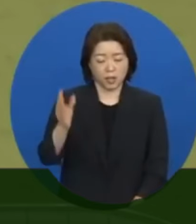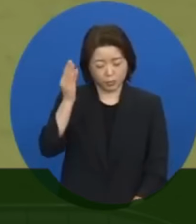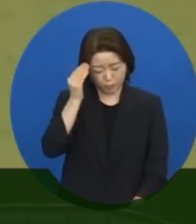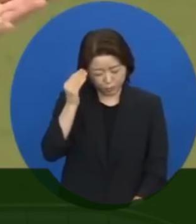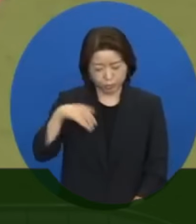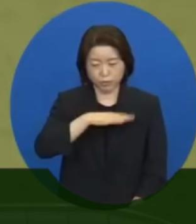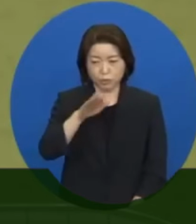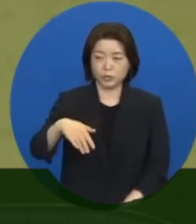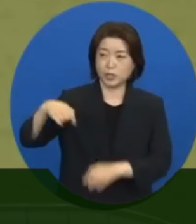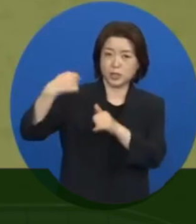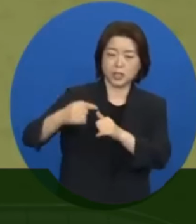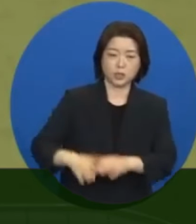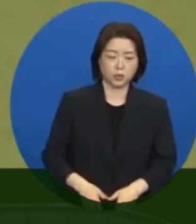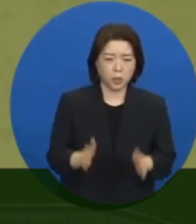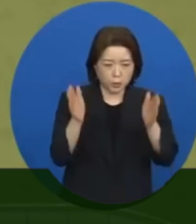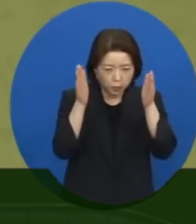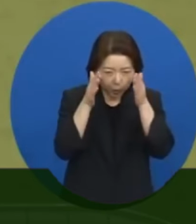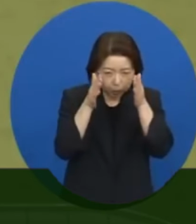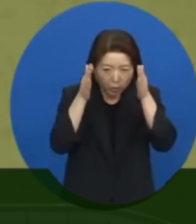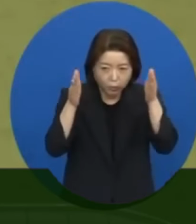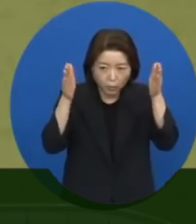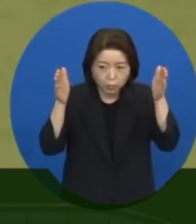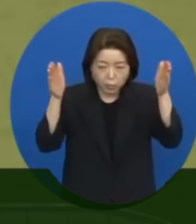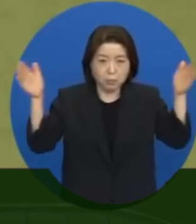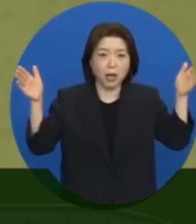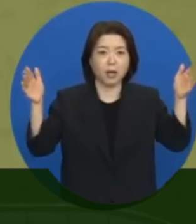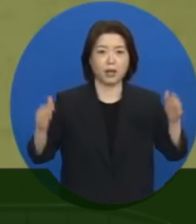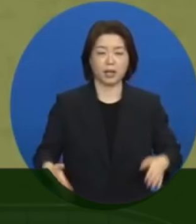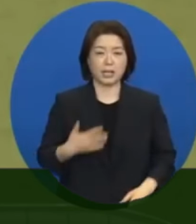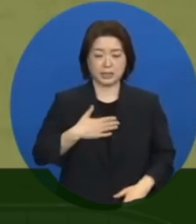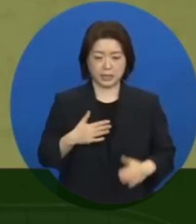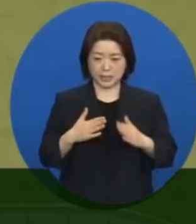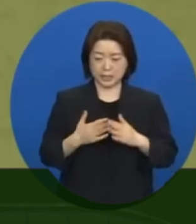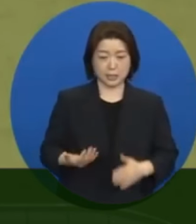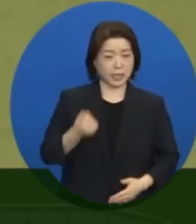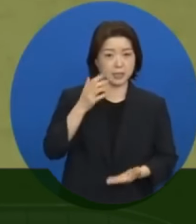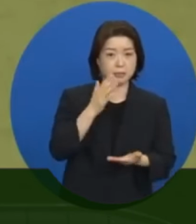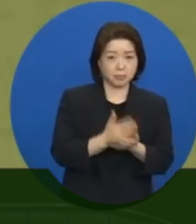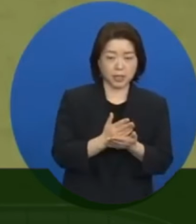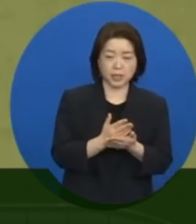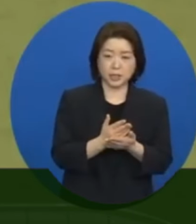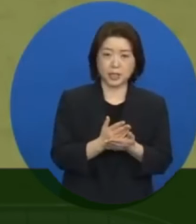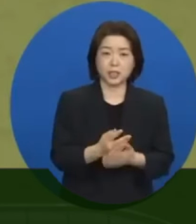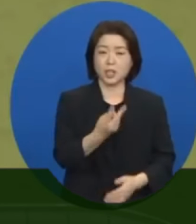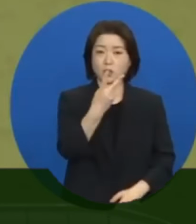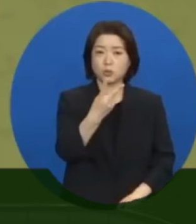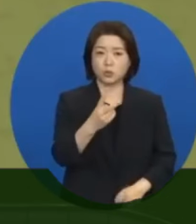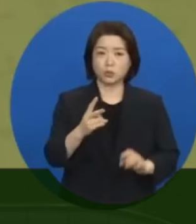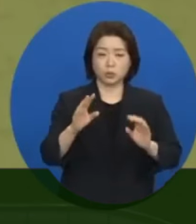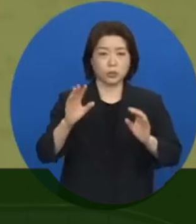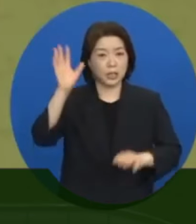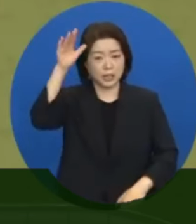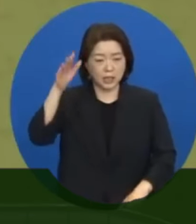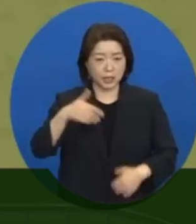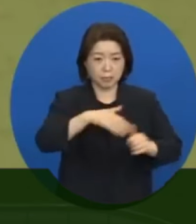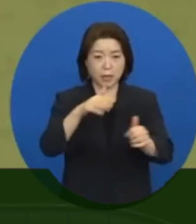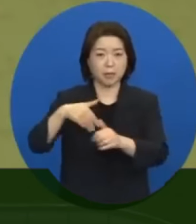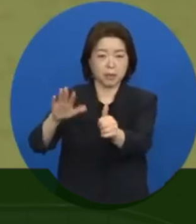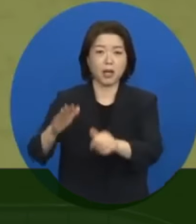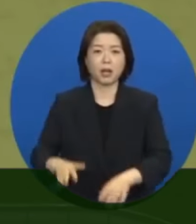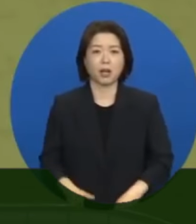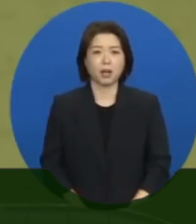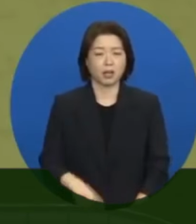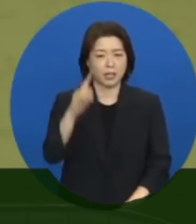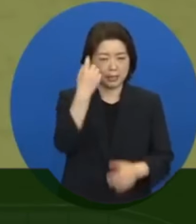좁은 시야를 넓히시고 집에 갖고 있지 말아야 될 두 마리 개를 쫓아냈습니다 뭐 어떤 개죠